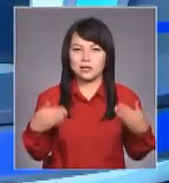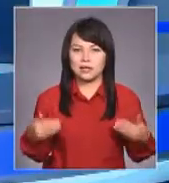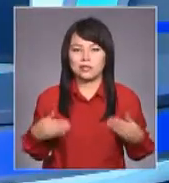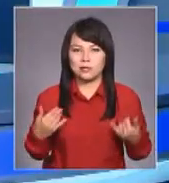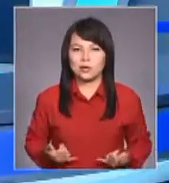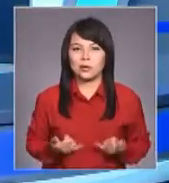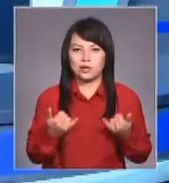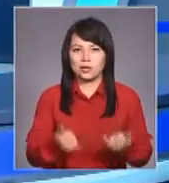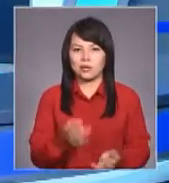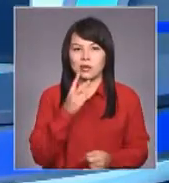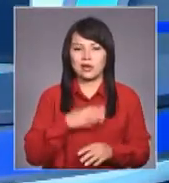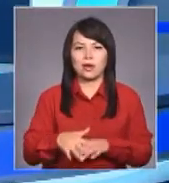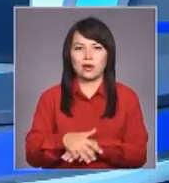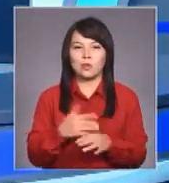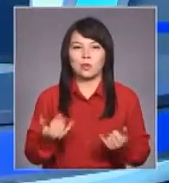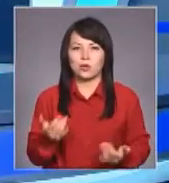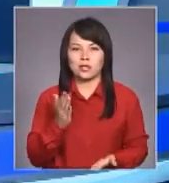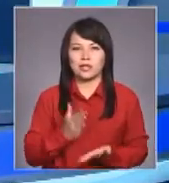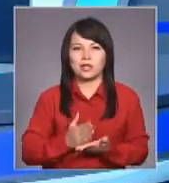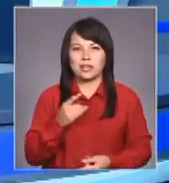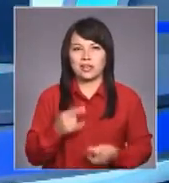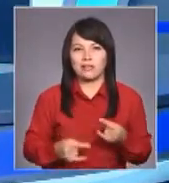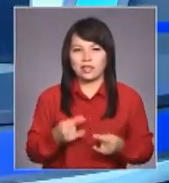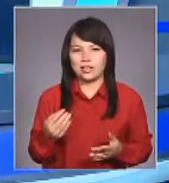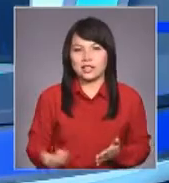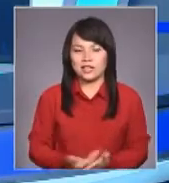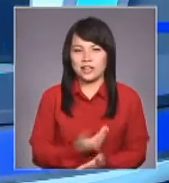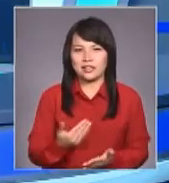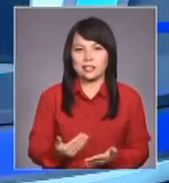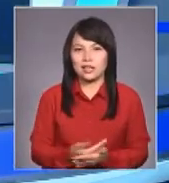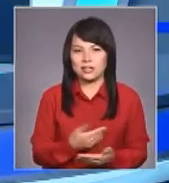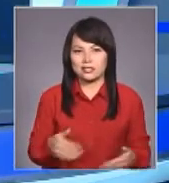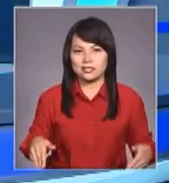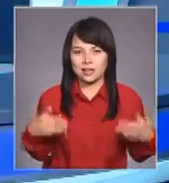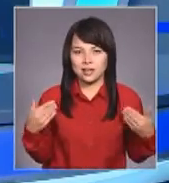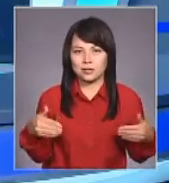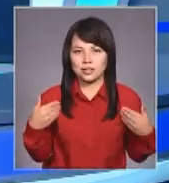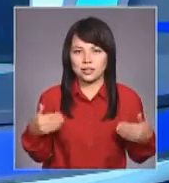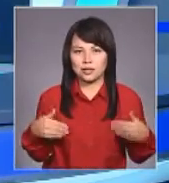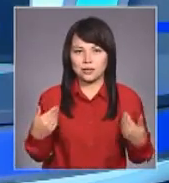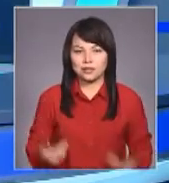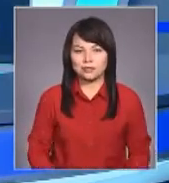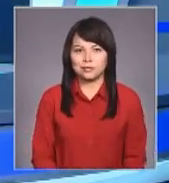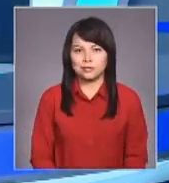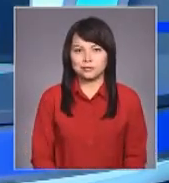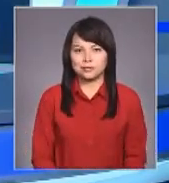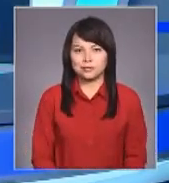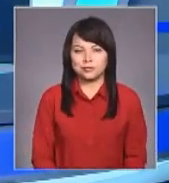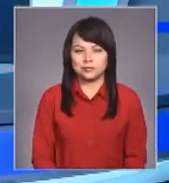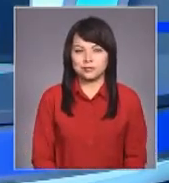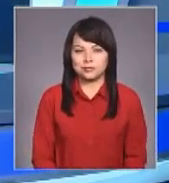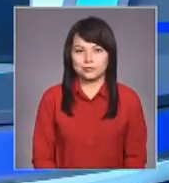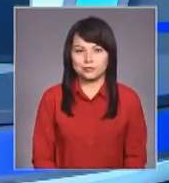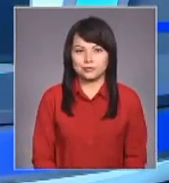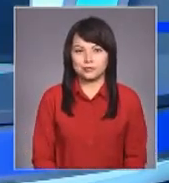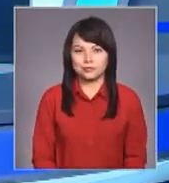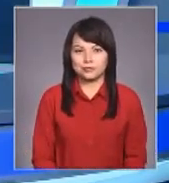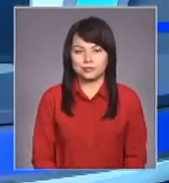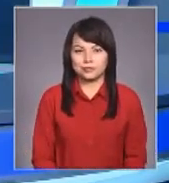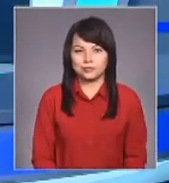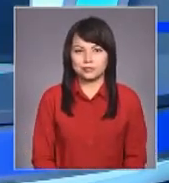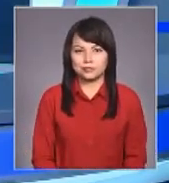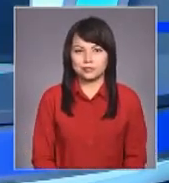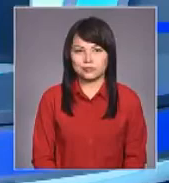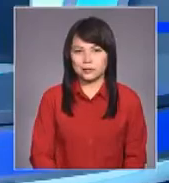эфирдегі жаңалықтарымыз өзіміздің жалғастыруда. Студияда сіздермен бірге Эльвира Иванова және сурд аудармашы әріптесім Шырын Қожбанова.